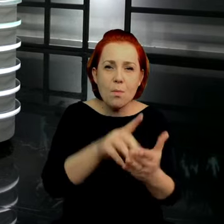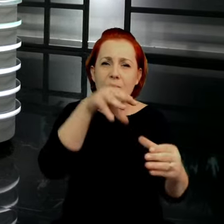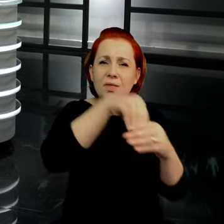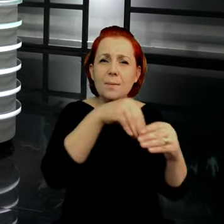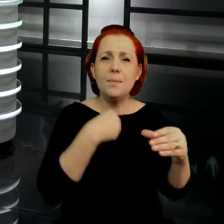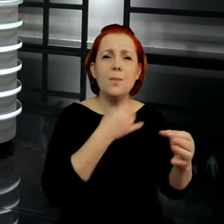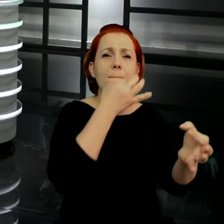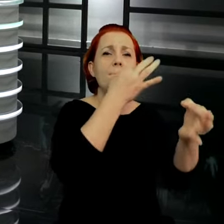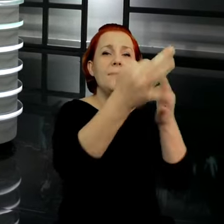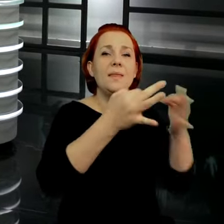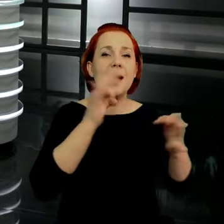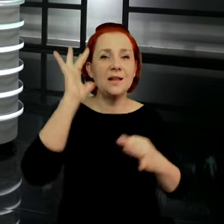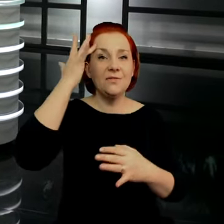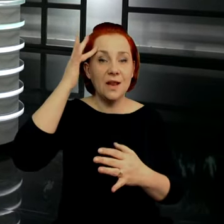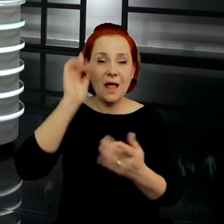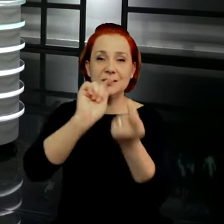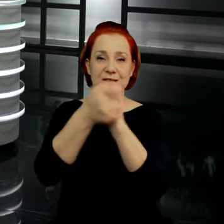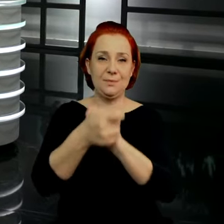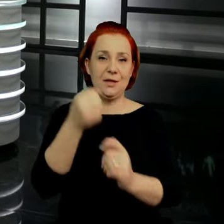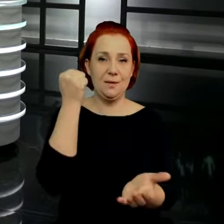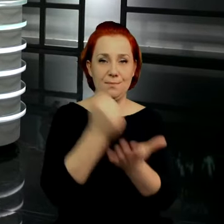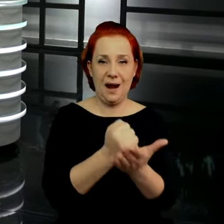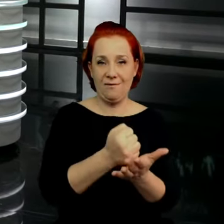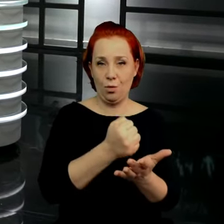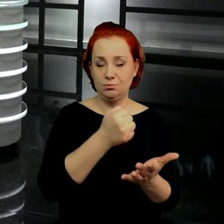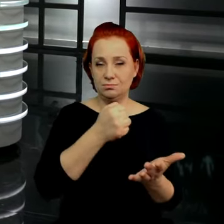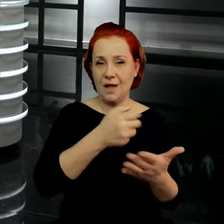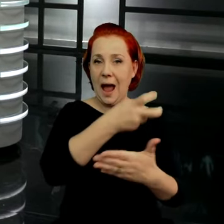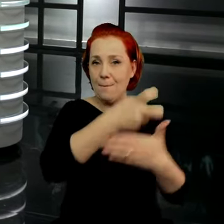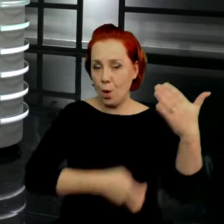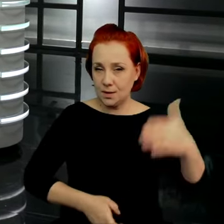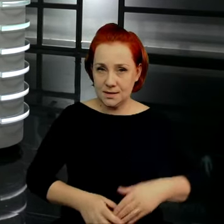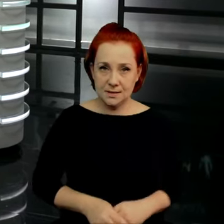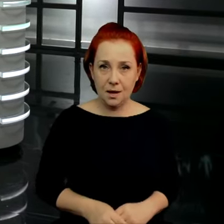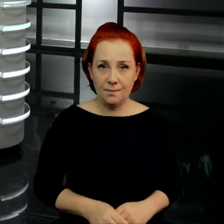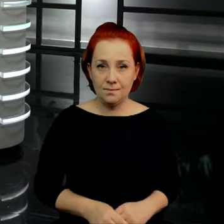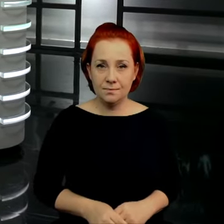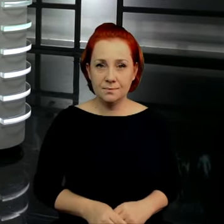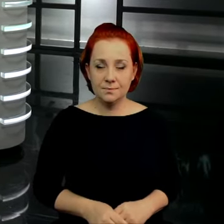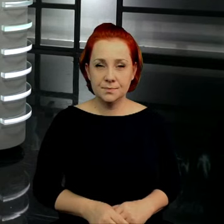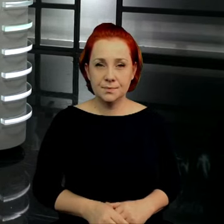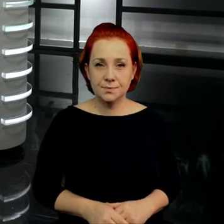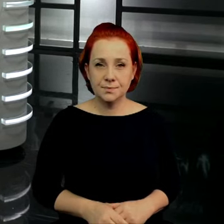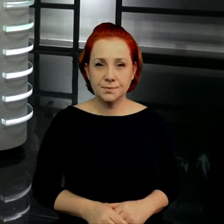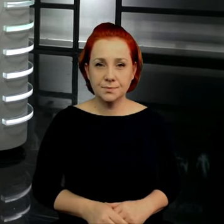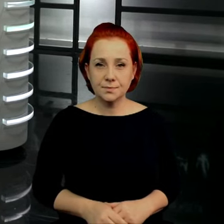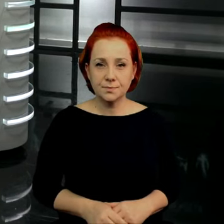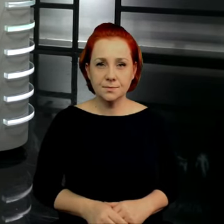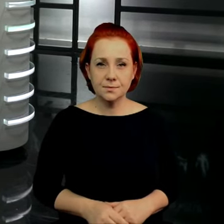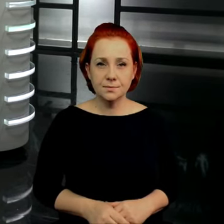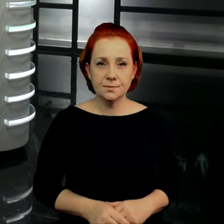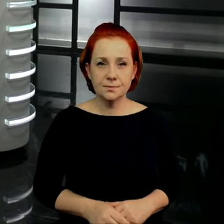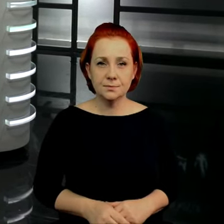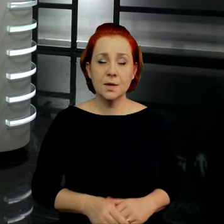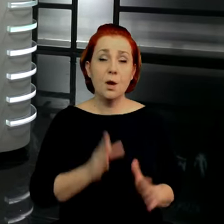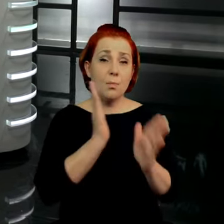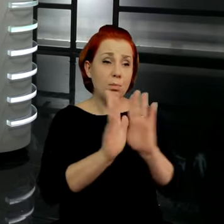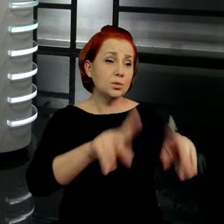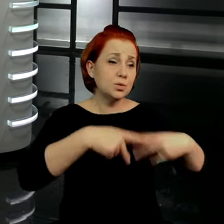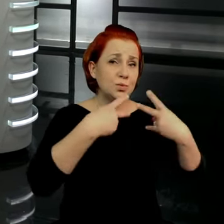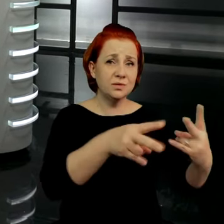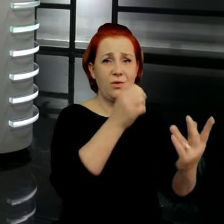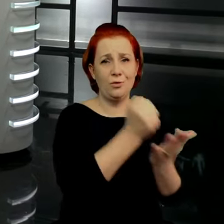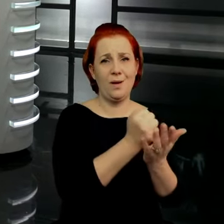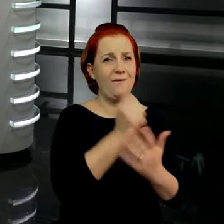Irlandii zmieniono prawo aborcyjne i nie tyle zliberalizowano je, przywrócono kobietom prawa, tak jak to trzeba zrobić w